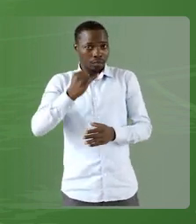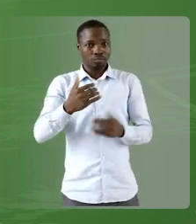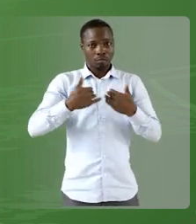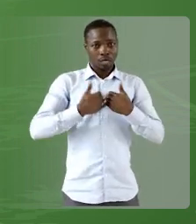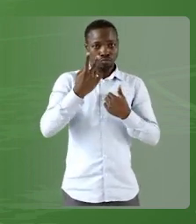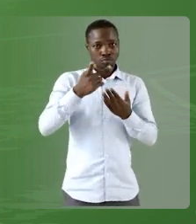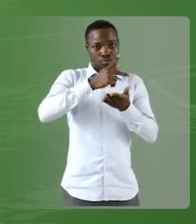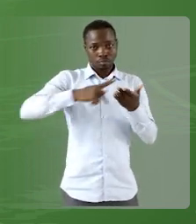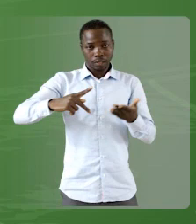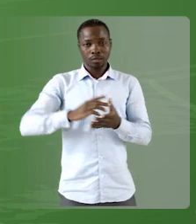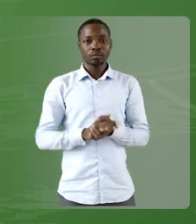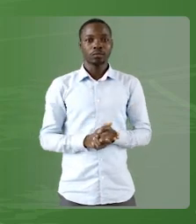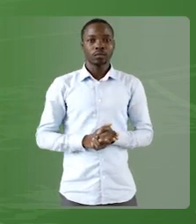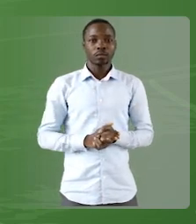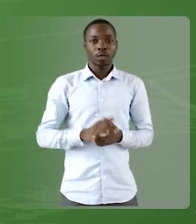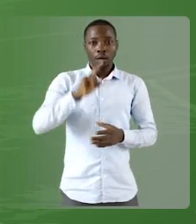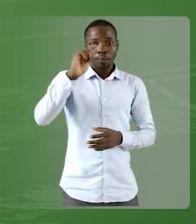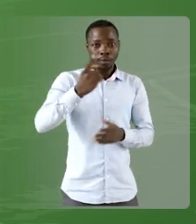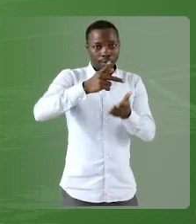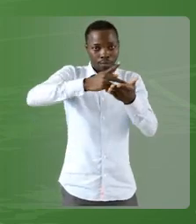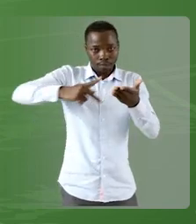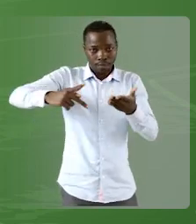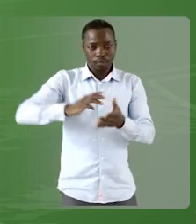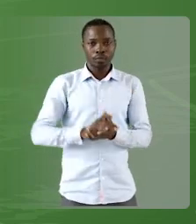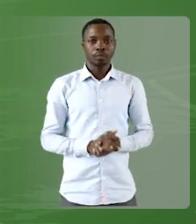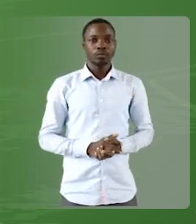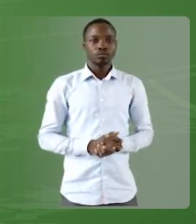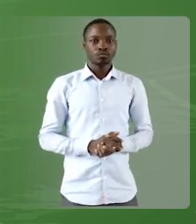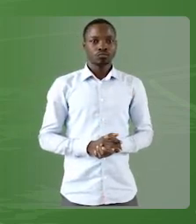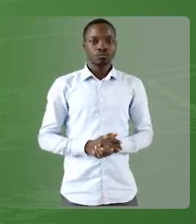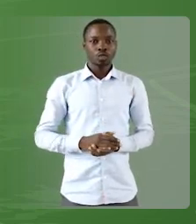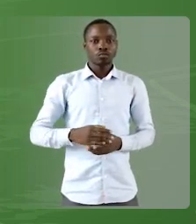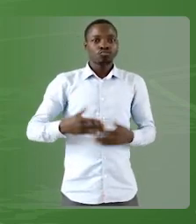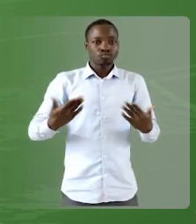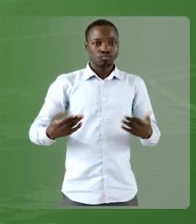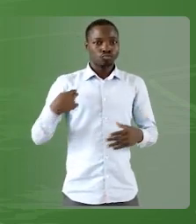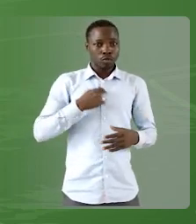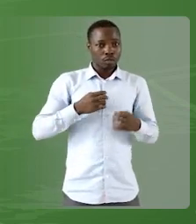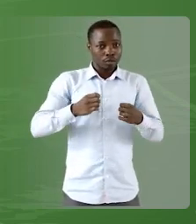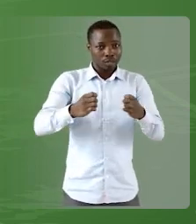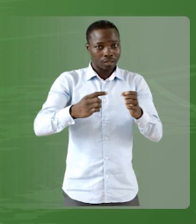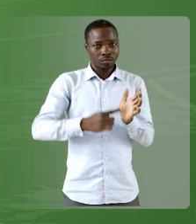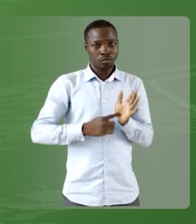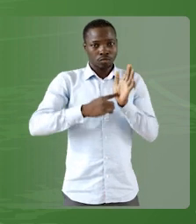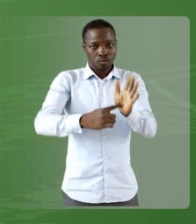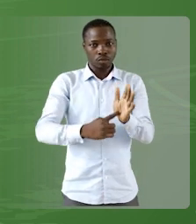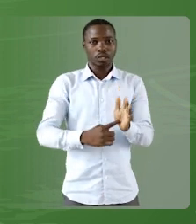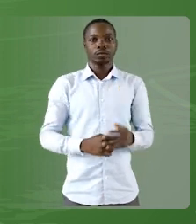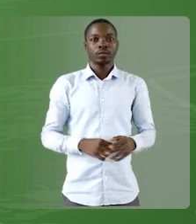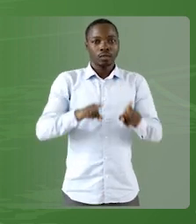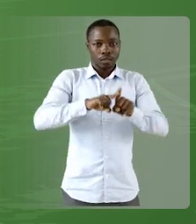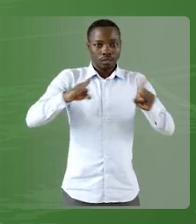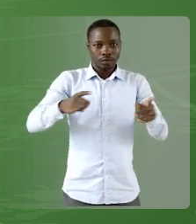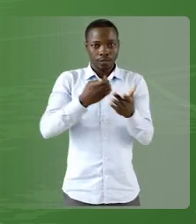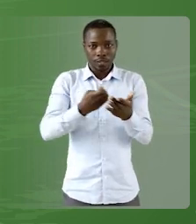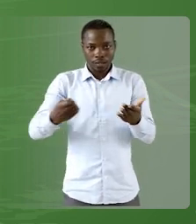temps. Dans un premier temps, nous allons essayer de mettre en évidence les